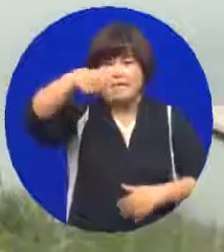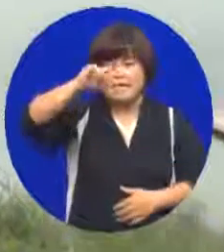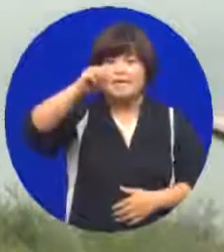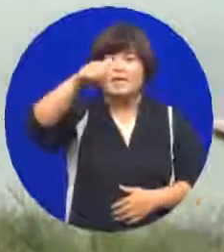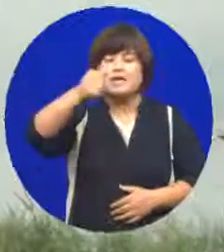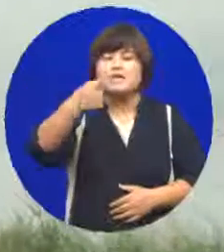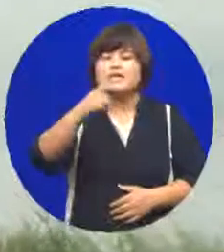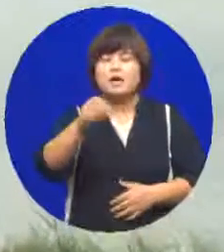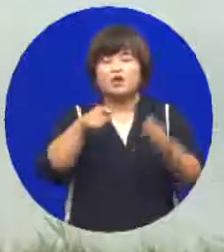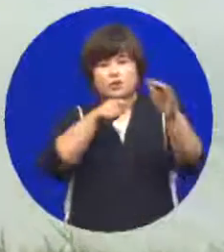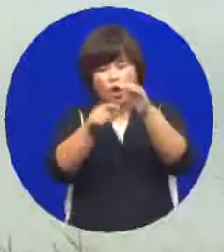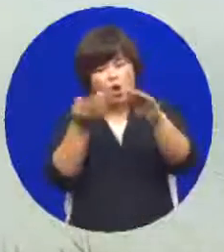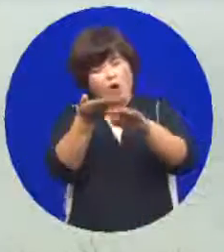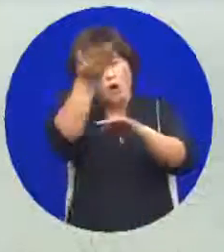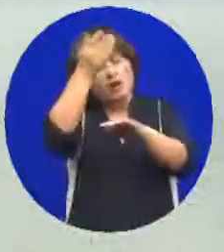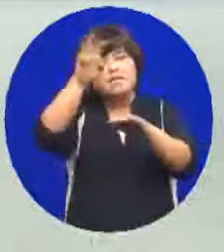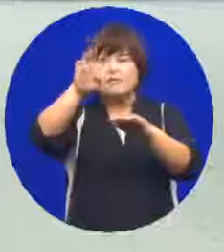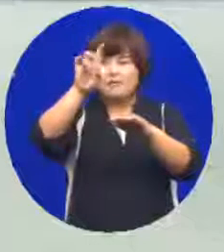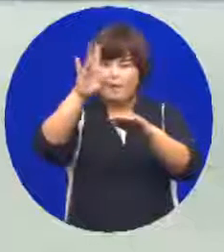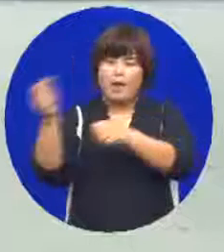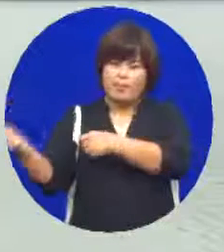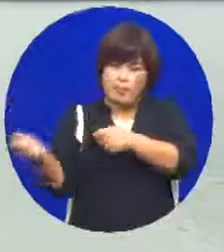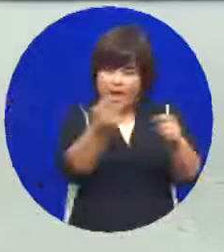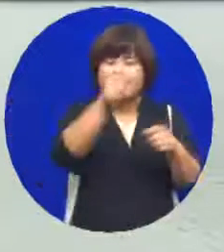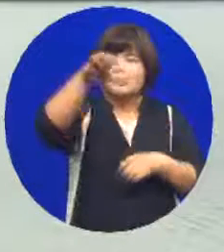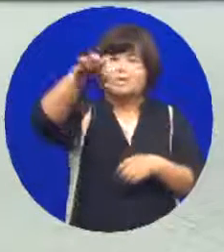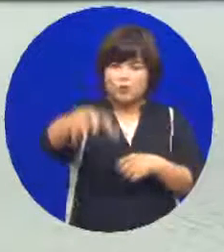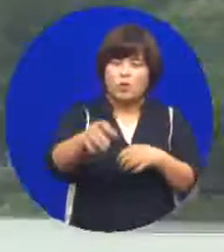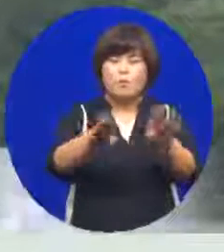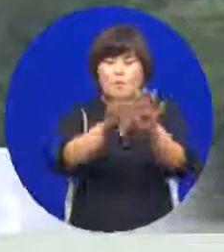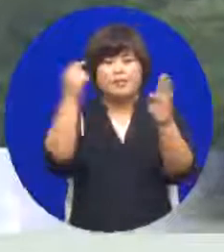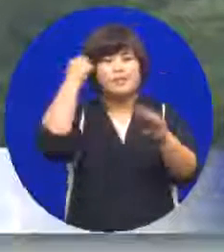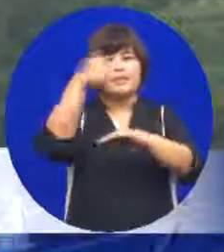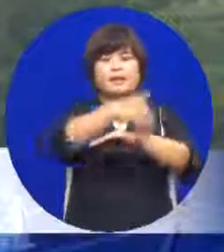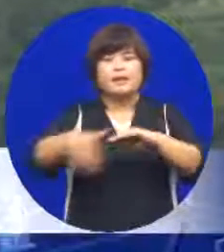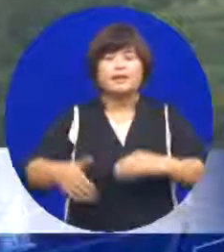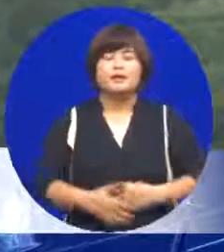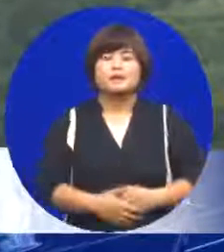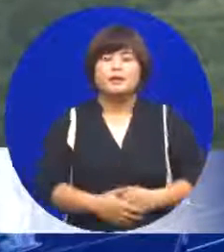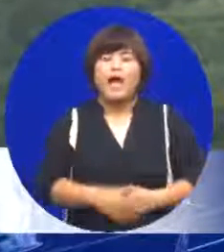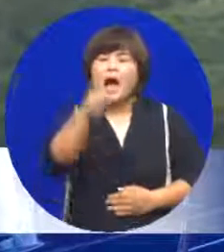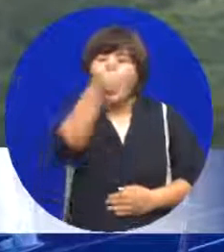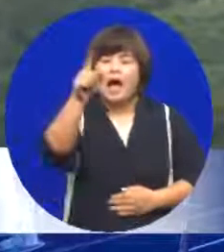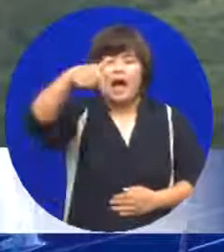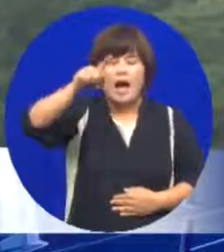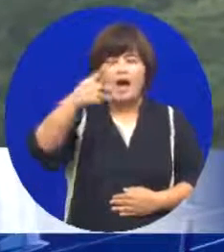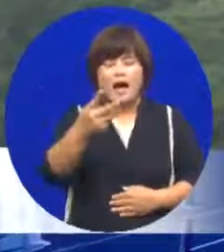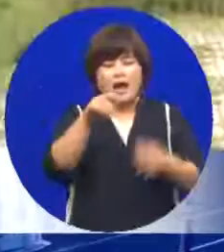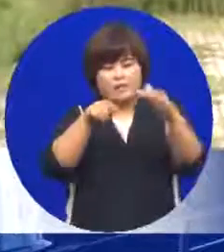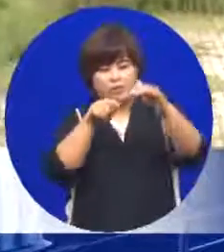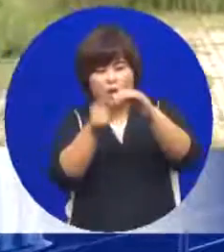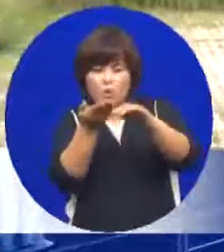용인시는 기흥터널 상부 도유지에 24면 규모의 시립 테니스장 건립을 추진하고 있습니다. 시는 기흥구